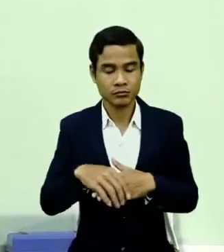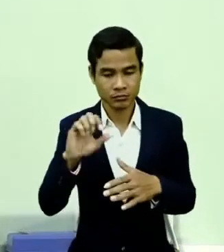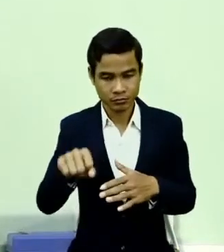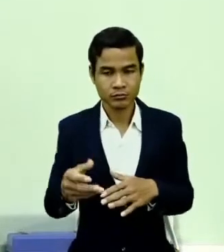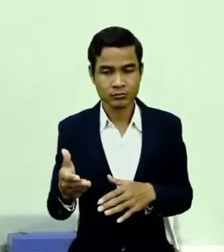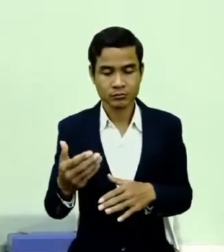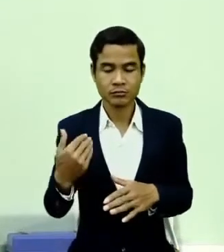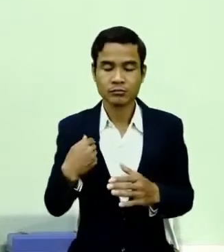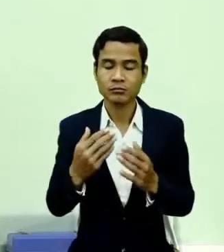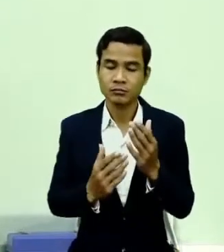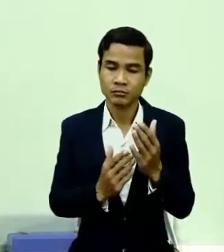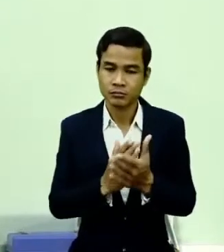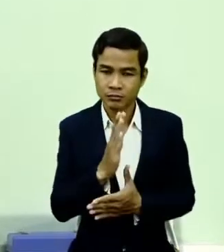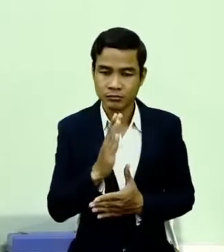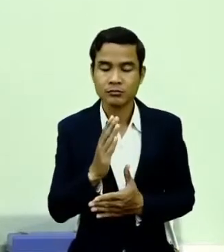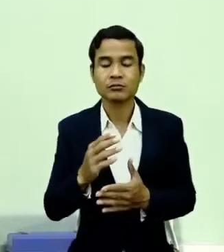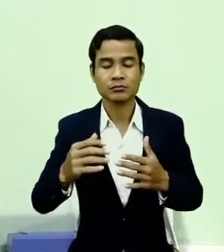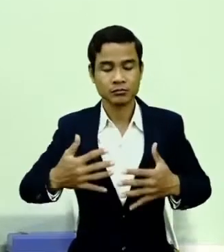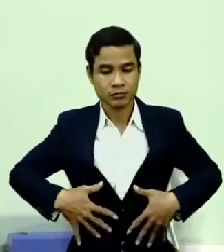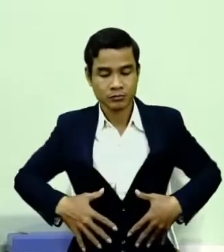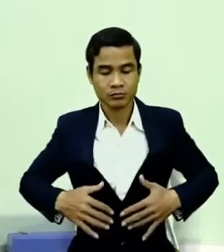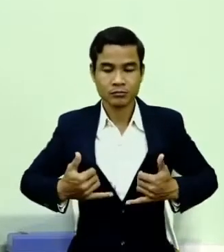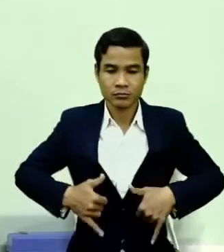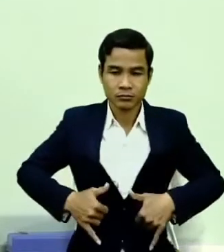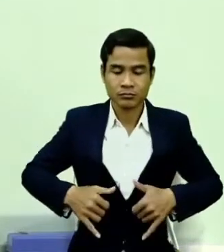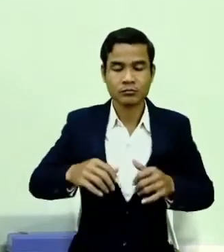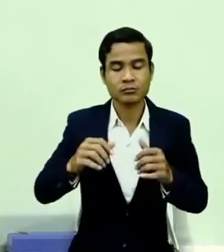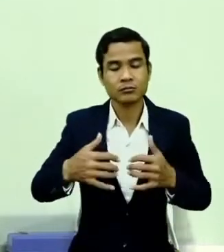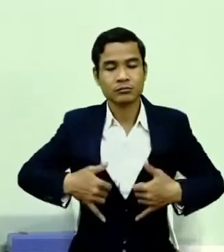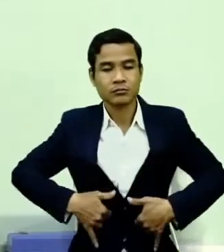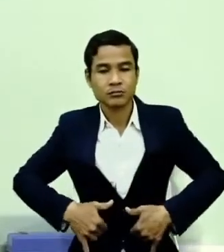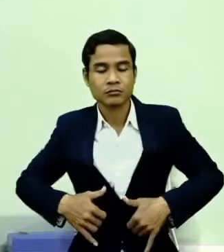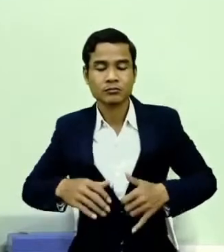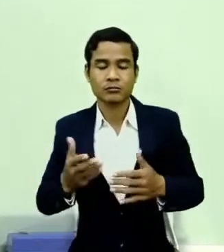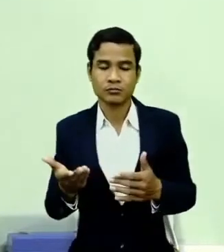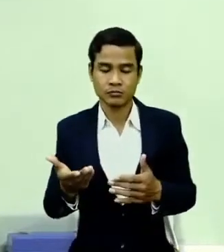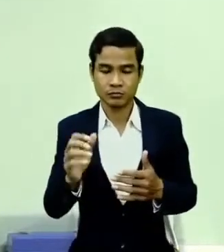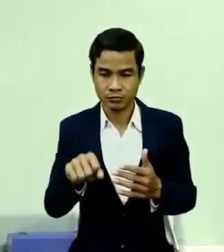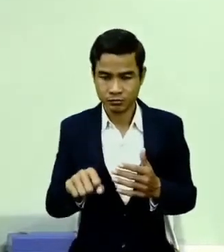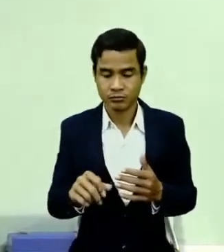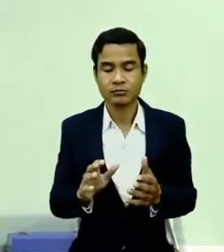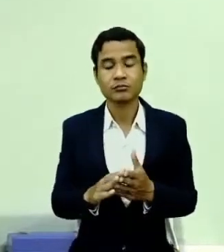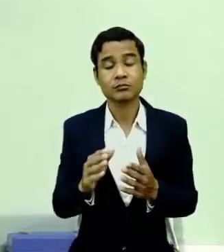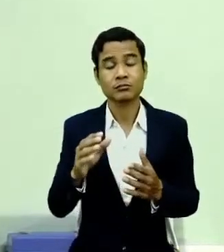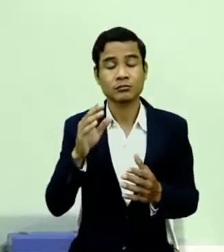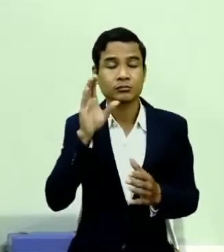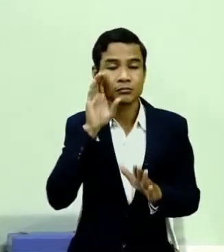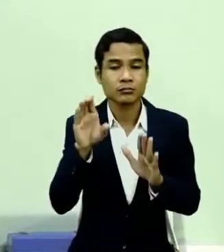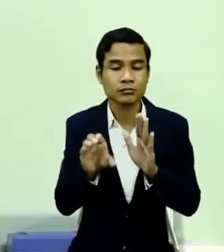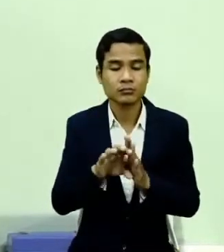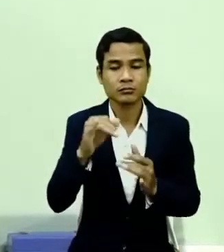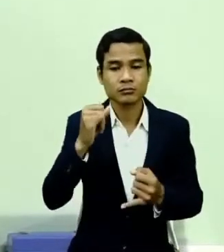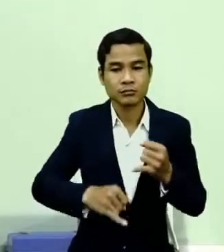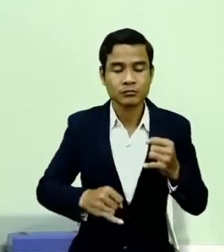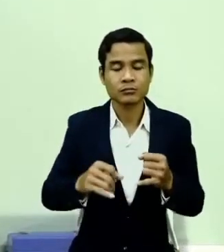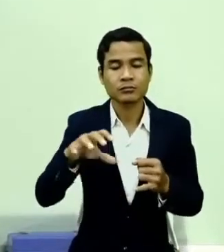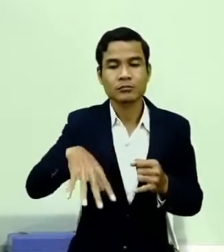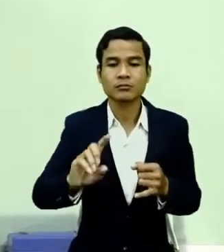quạt miên sật lên cầm sán bàn ná chà cho rụp trong cầu này nâu ná